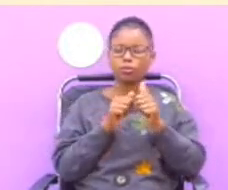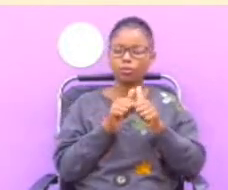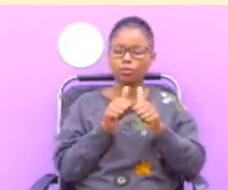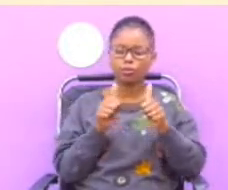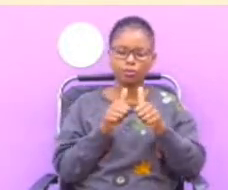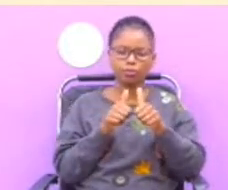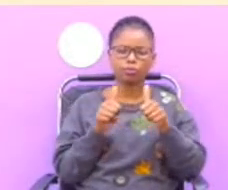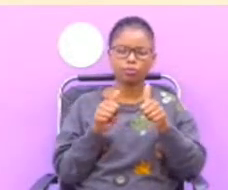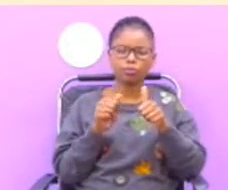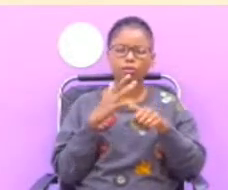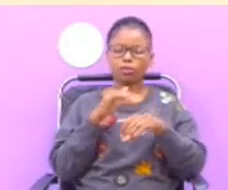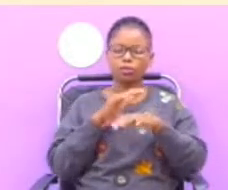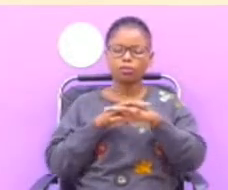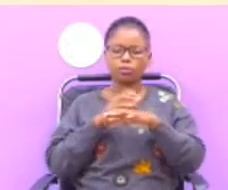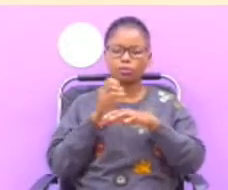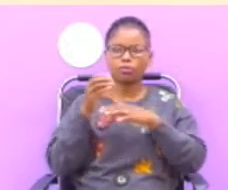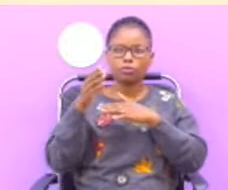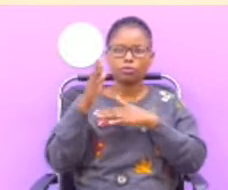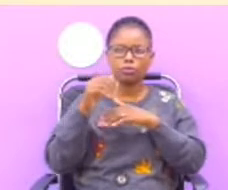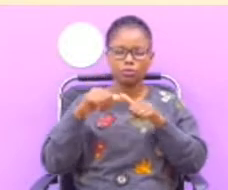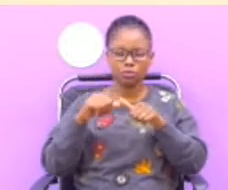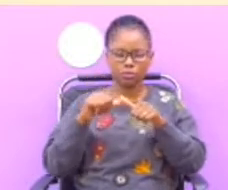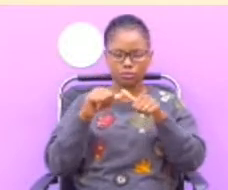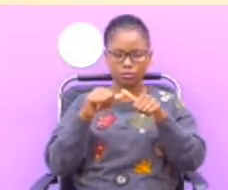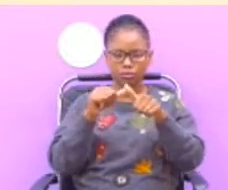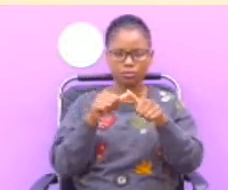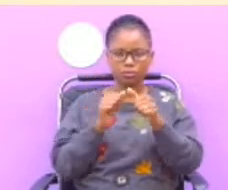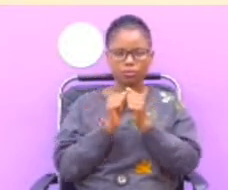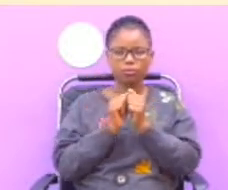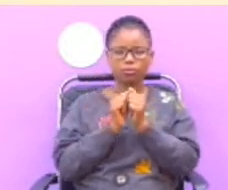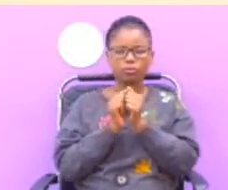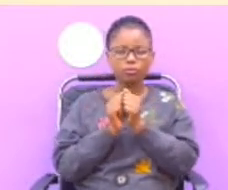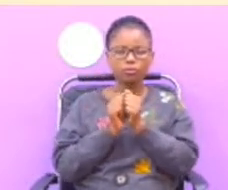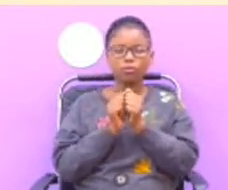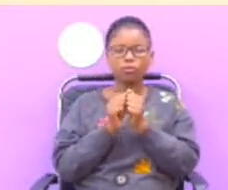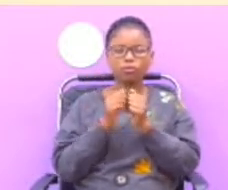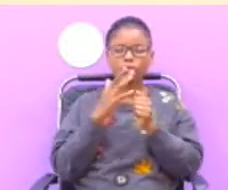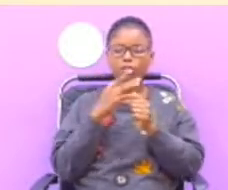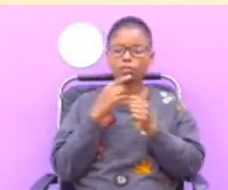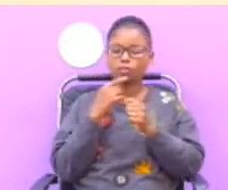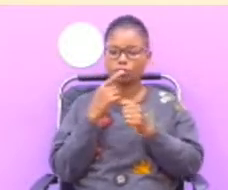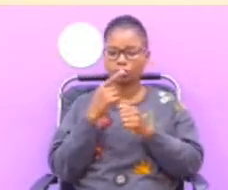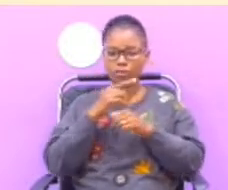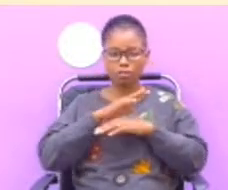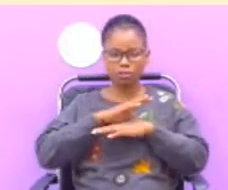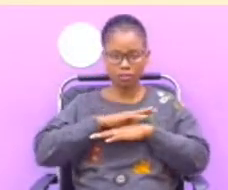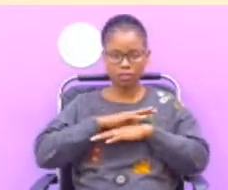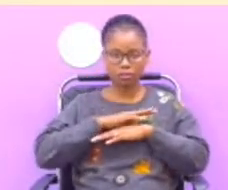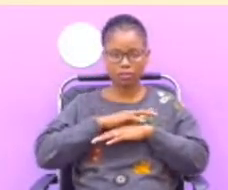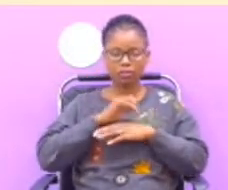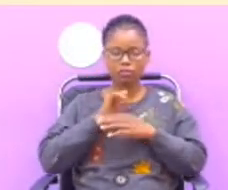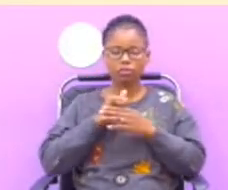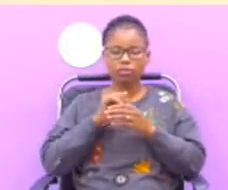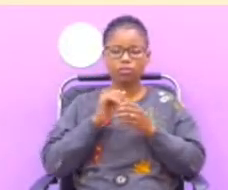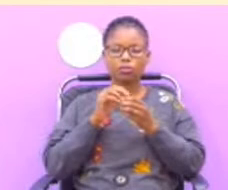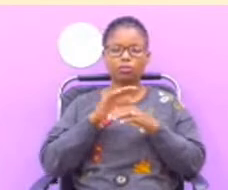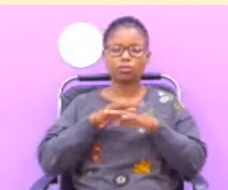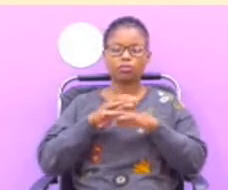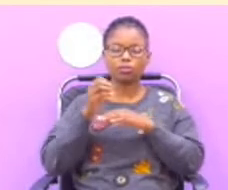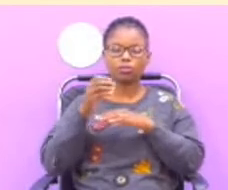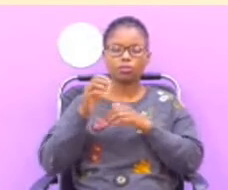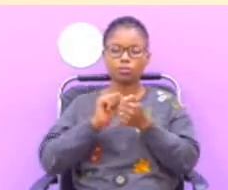na wega na ũtugi wa Ngai iroikara hamwe na inyuĩ na tũiganwo nĩ kiugo kĩa Ngai kĩrĩa gĩtacenjagia ona